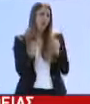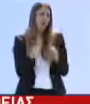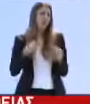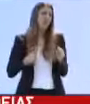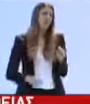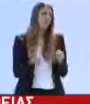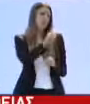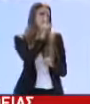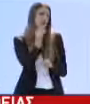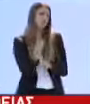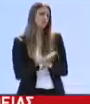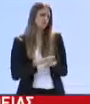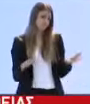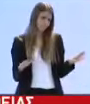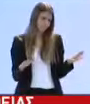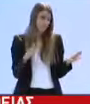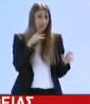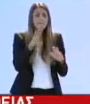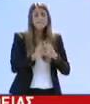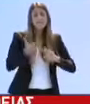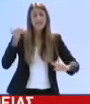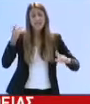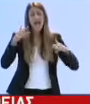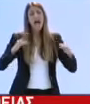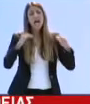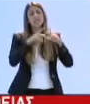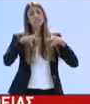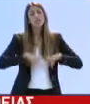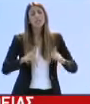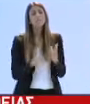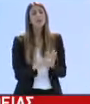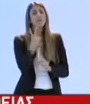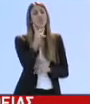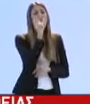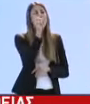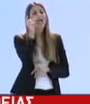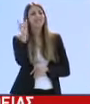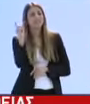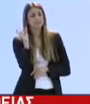δημόσια σφαίρα. Προϋπόθεση για την αξιοκρατία είναι δύο λέξεις: